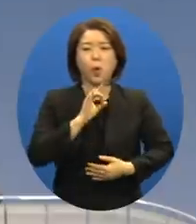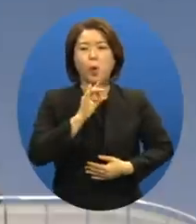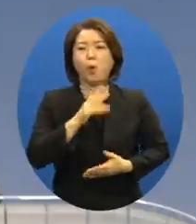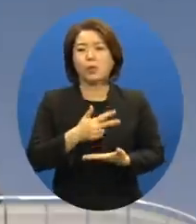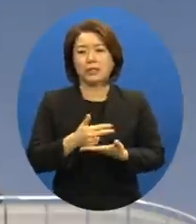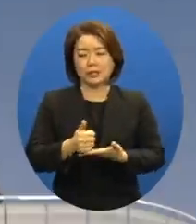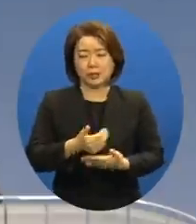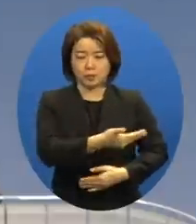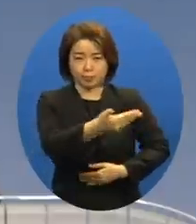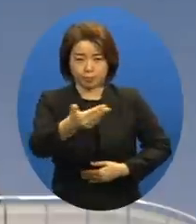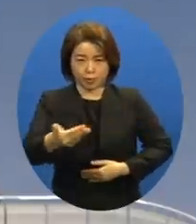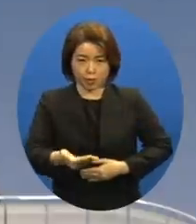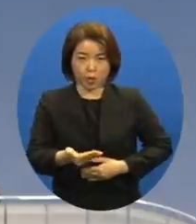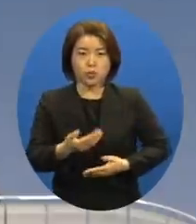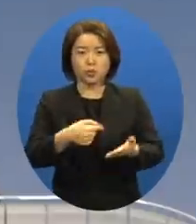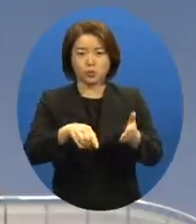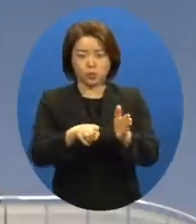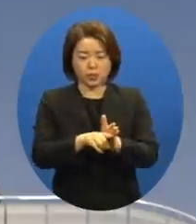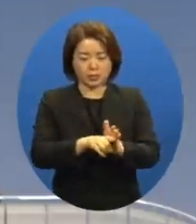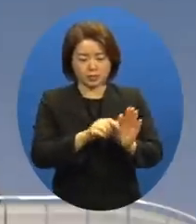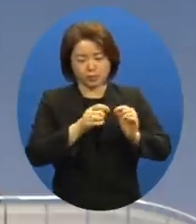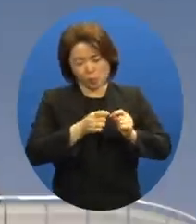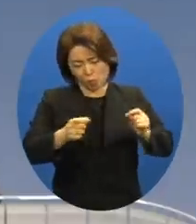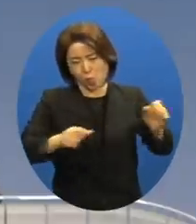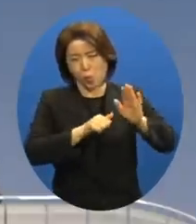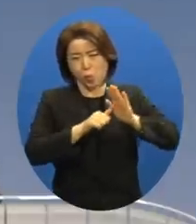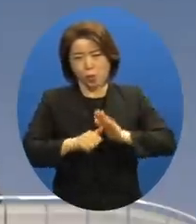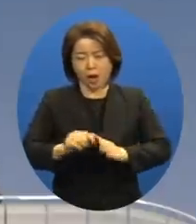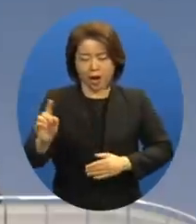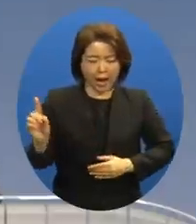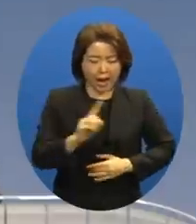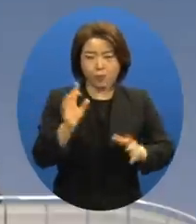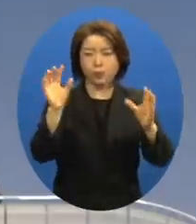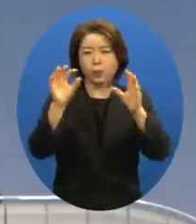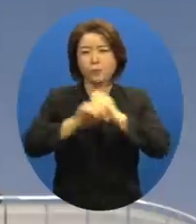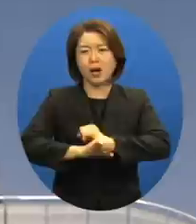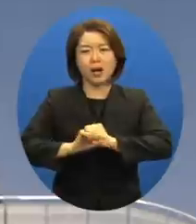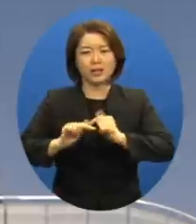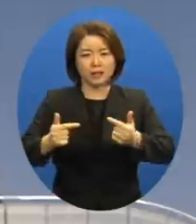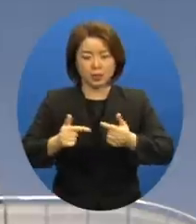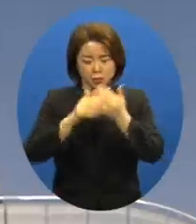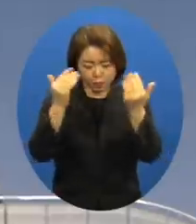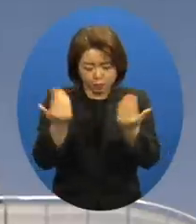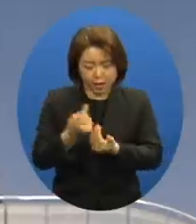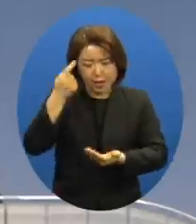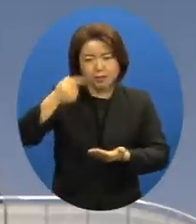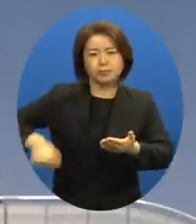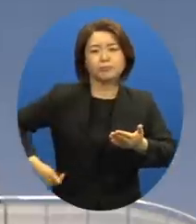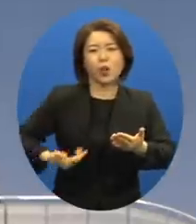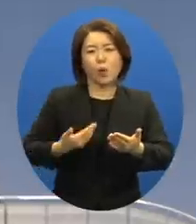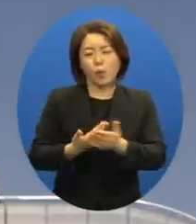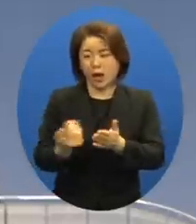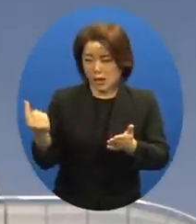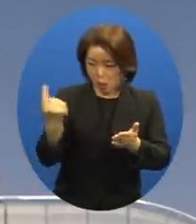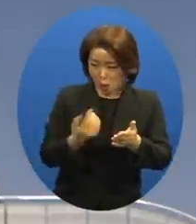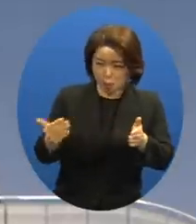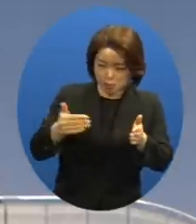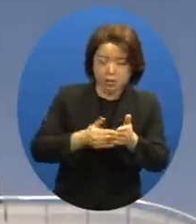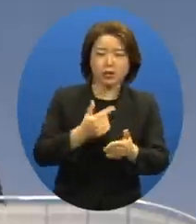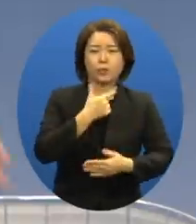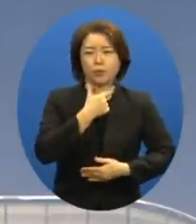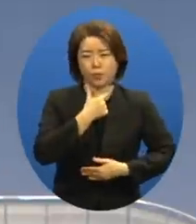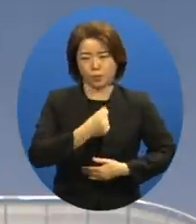대하여 오래 참으사 아무도 멸망하지 아니하고 다 회계학 이에 이르기를 원하시느니라